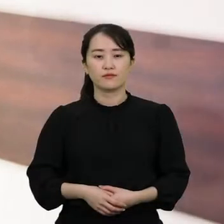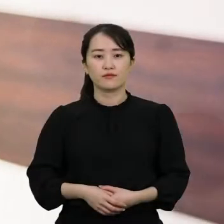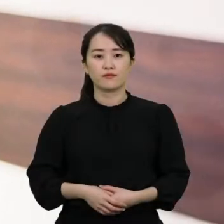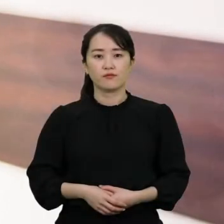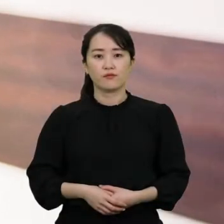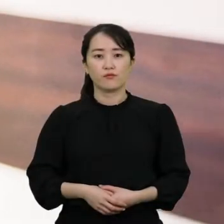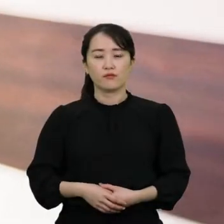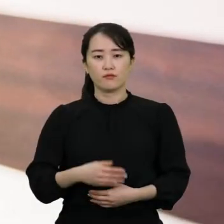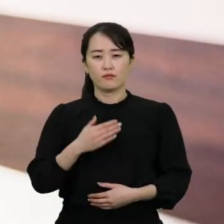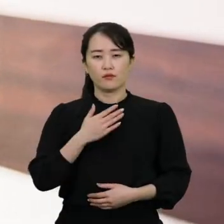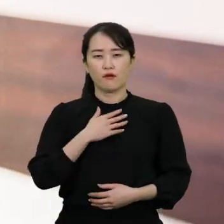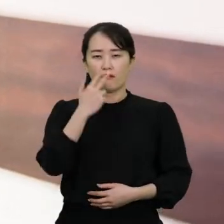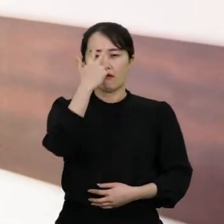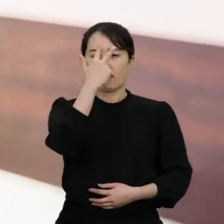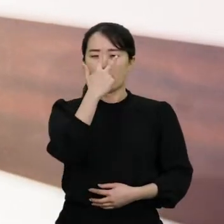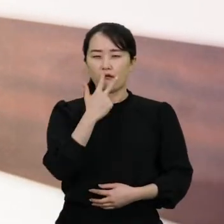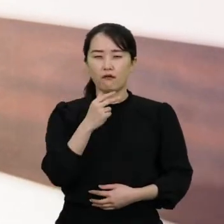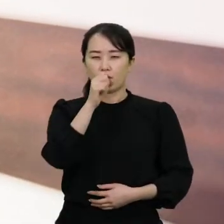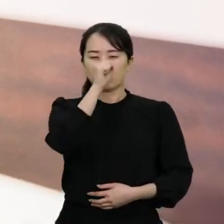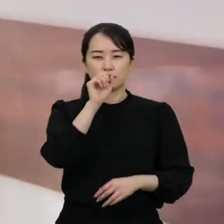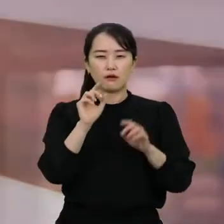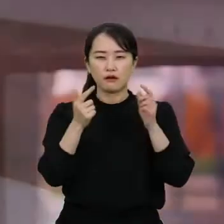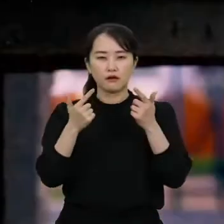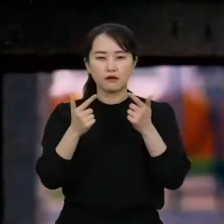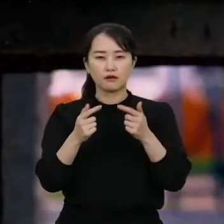저는 시력이 많이 좋지 않아요.